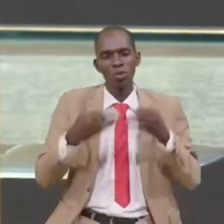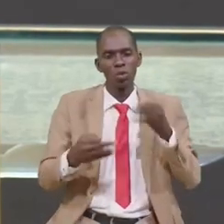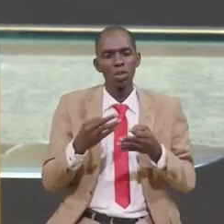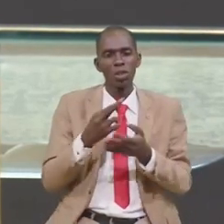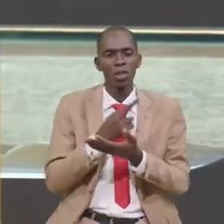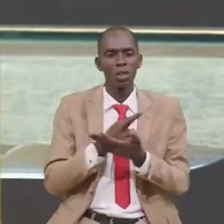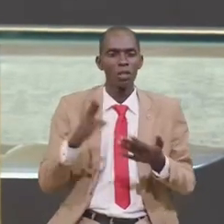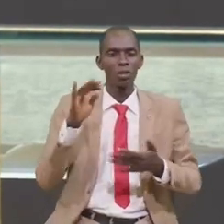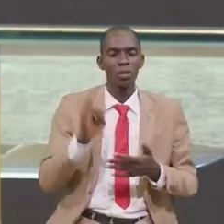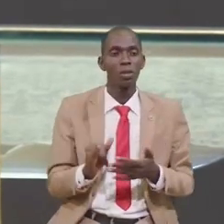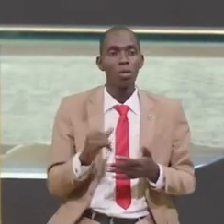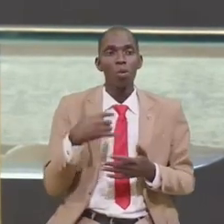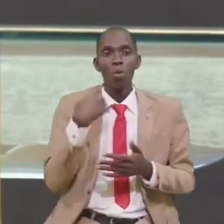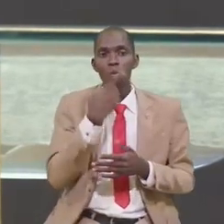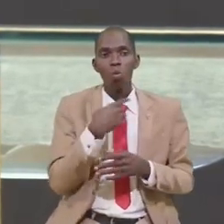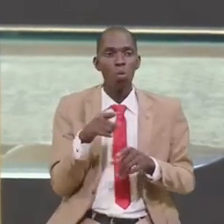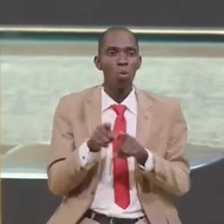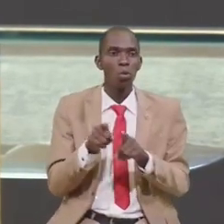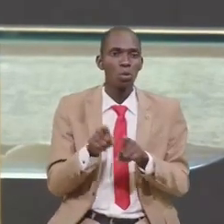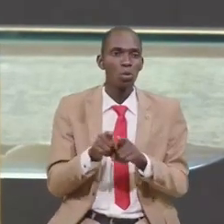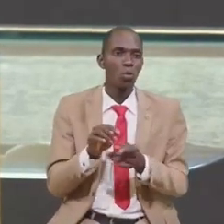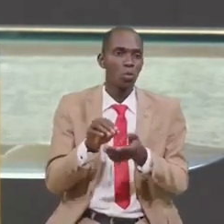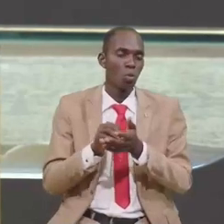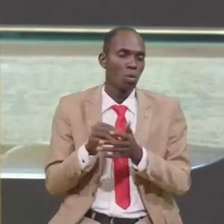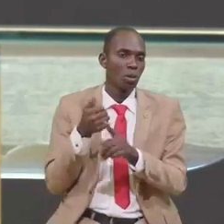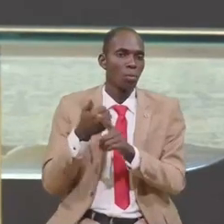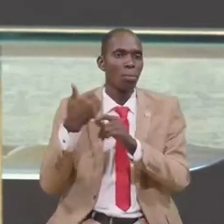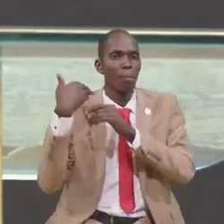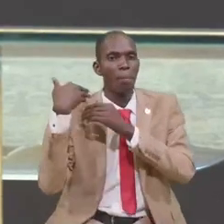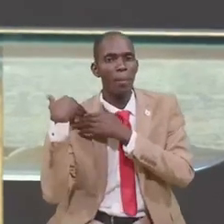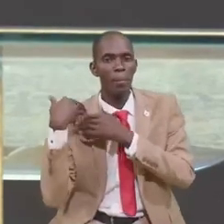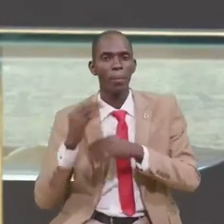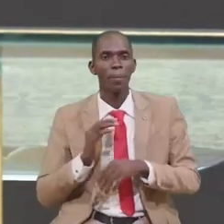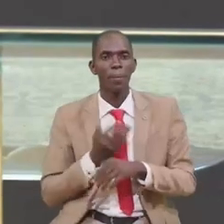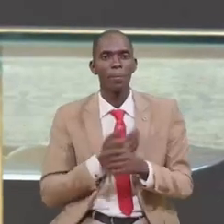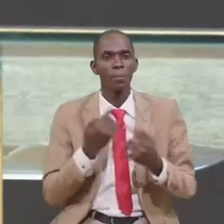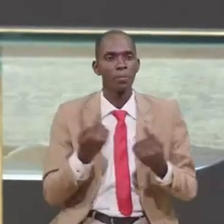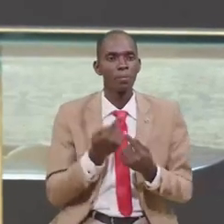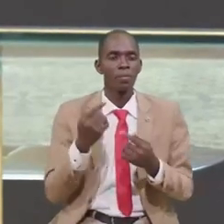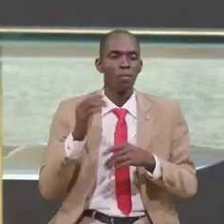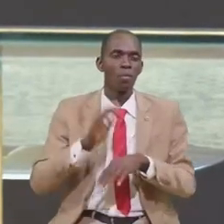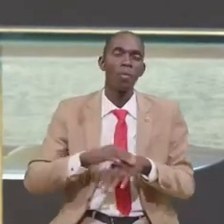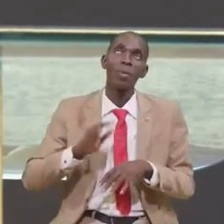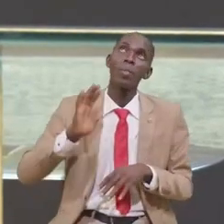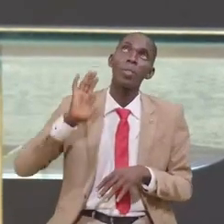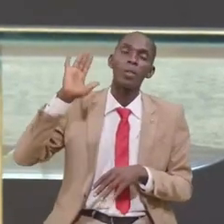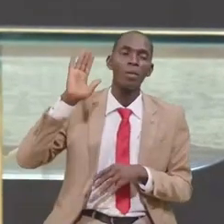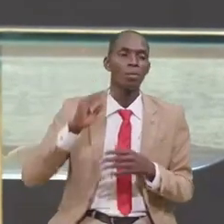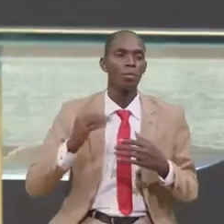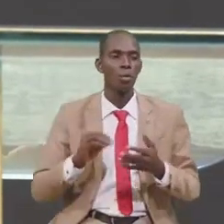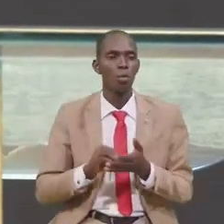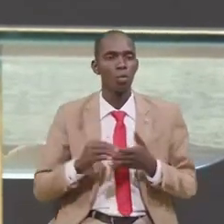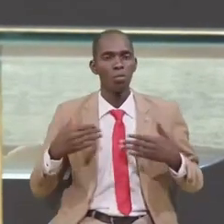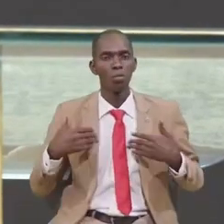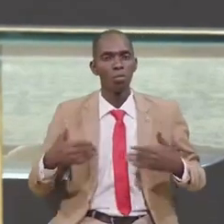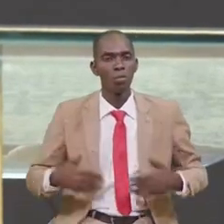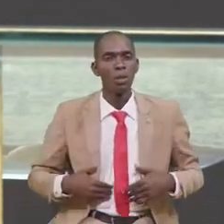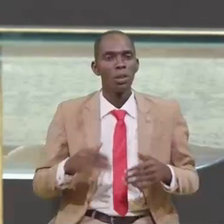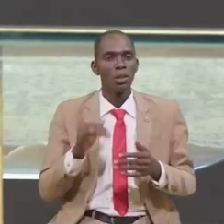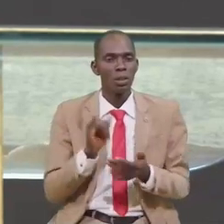24 dit, lui qui a porté lui-même nos péchés en son corps sur le bois, afin que, mort